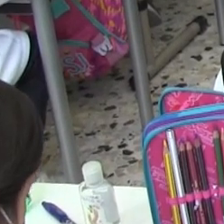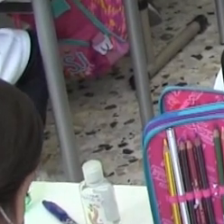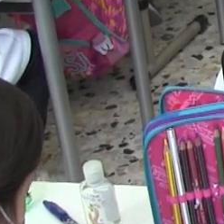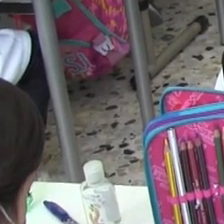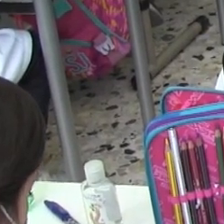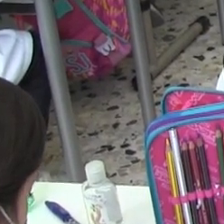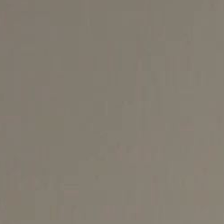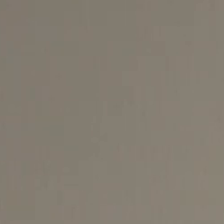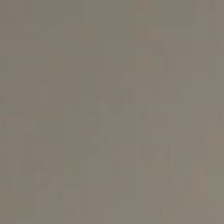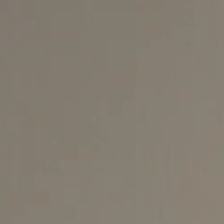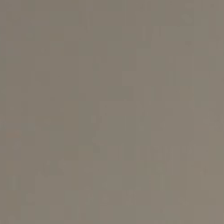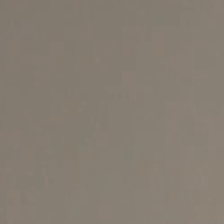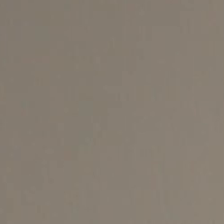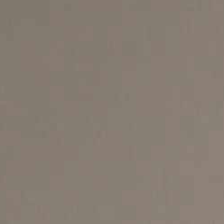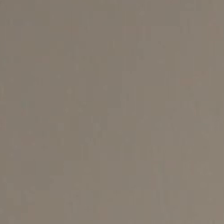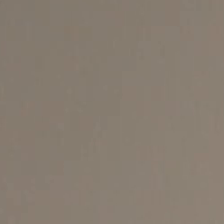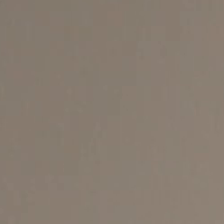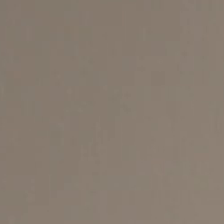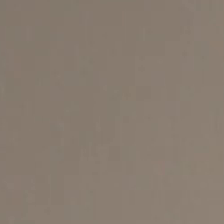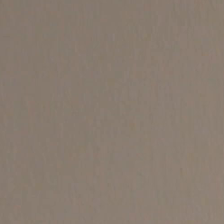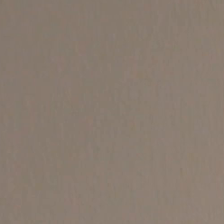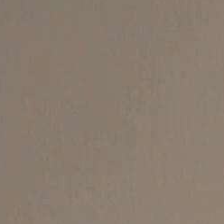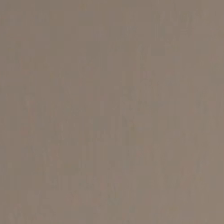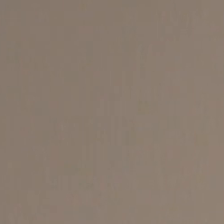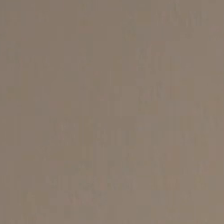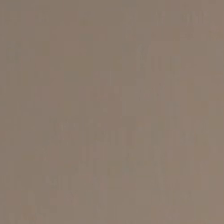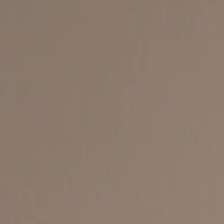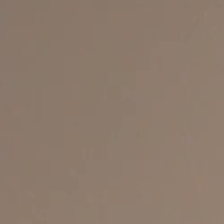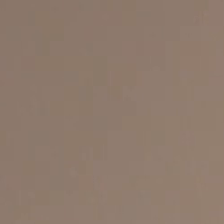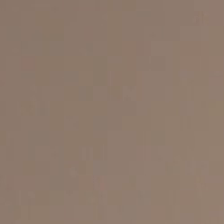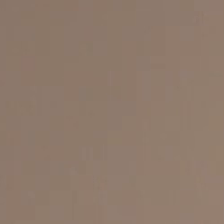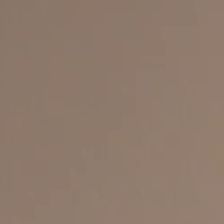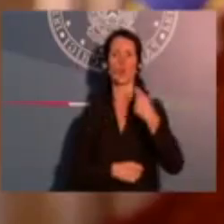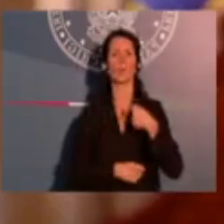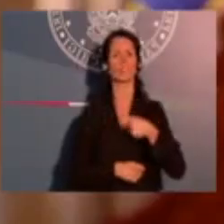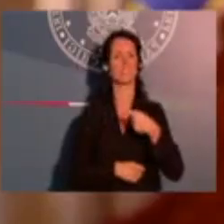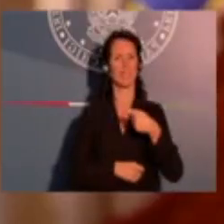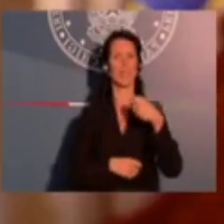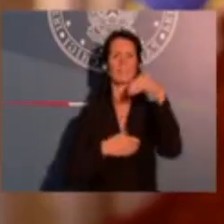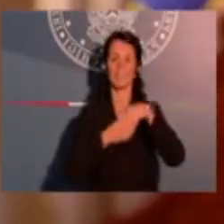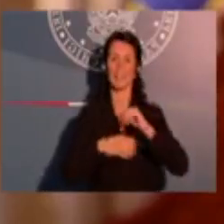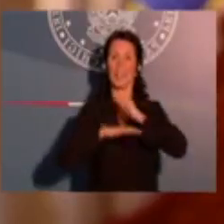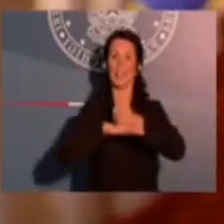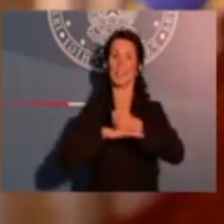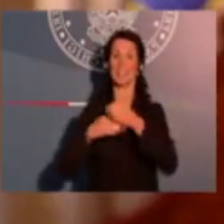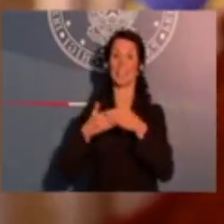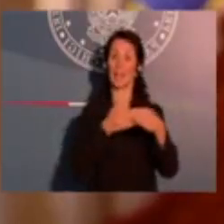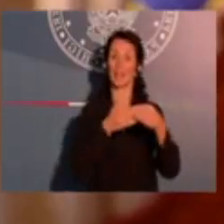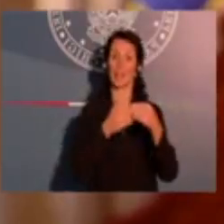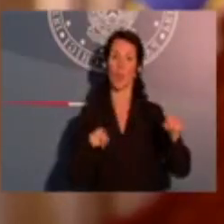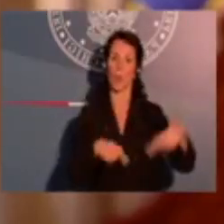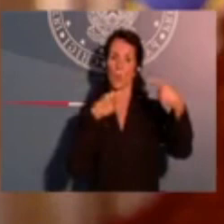con uso obbligatorio di mascherina salvo per bambini di età inferiore ai 6 anni il premier con te e non chiude circoli sportivi